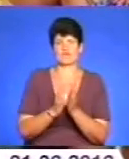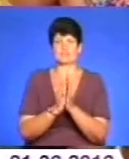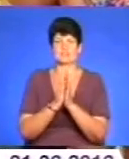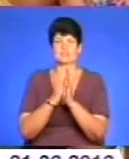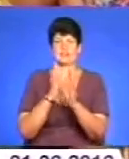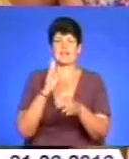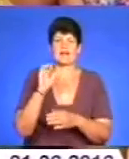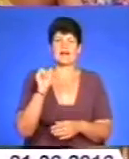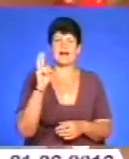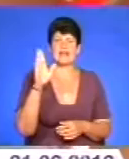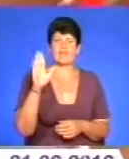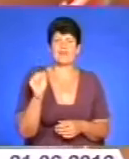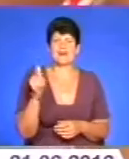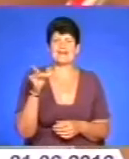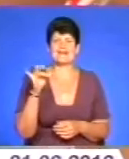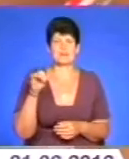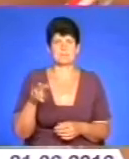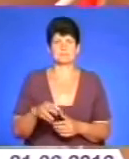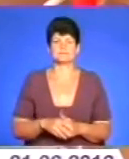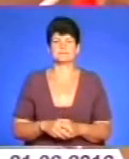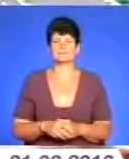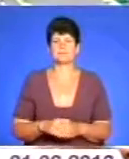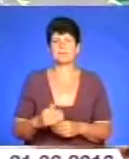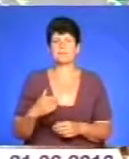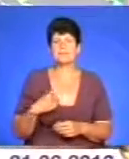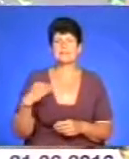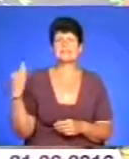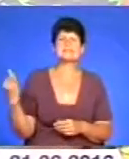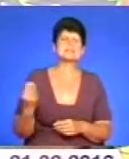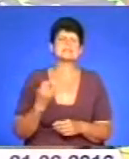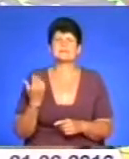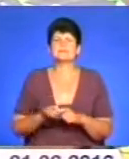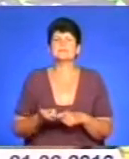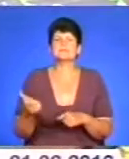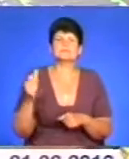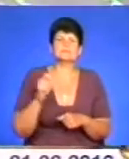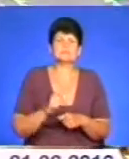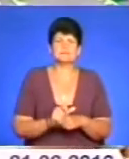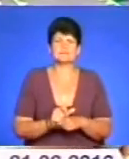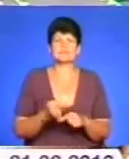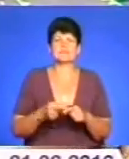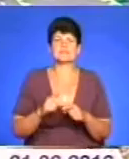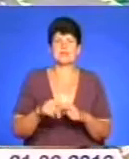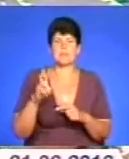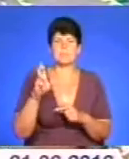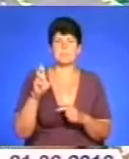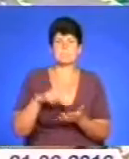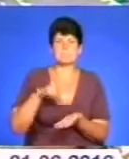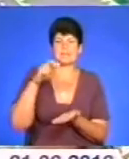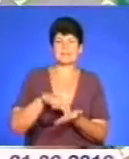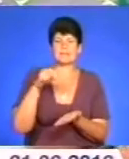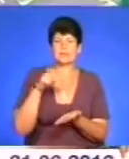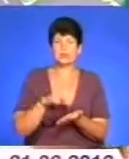аквагрим. Задоволені і батьки, і діти. Мені найцікавіше ще це є батут і